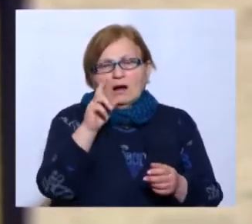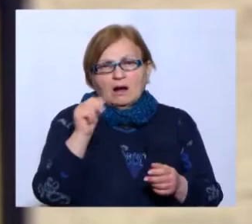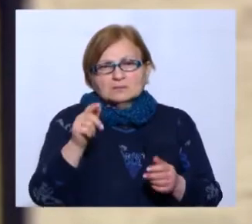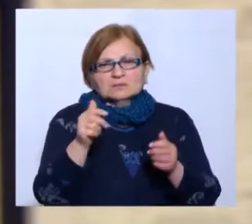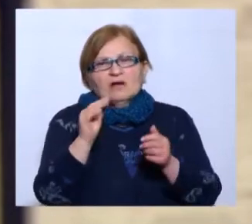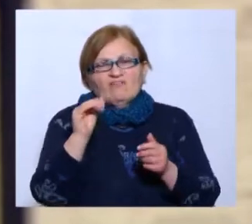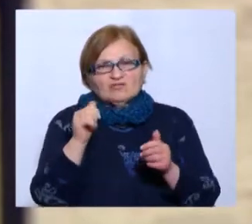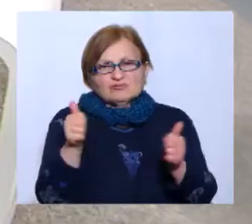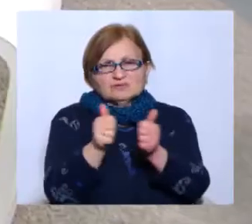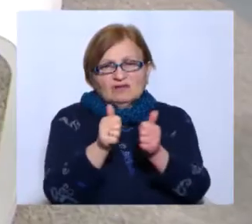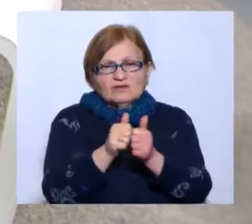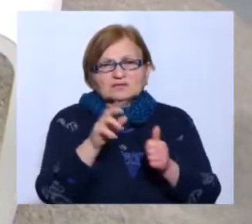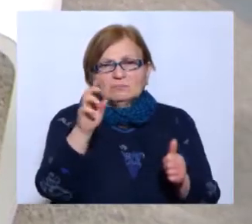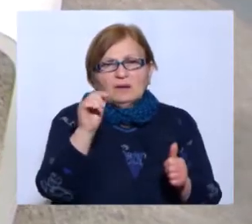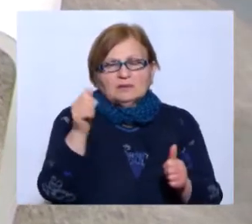ვაჟას გვერდით.